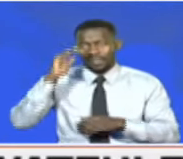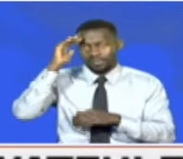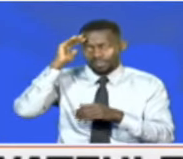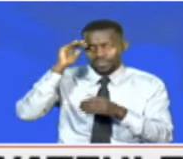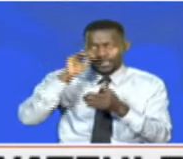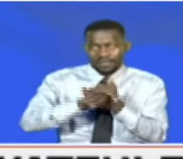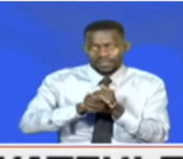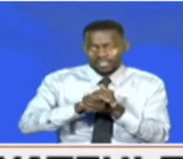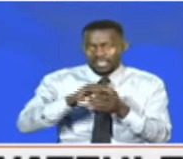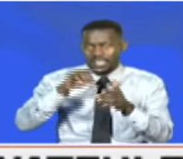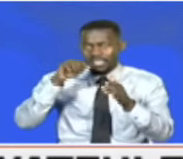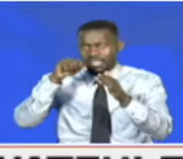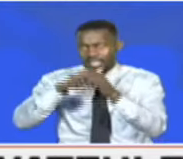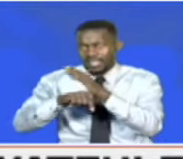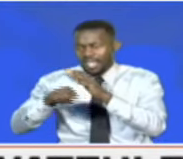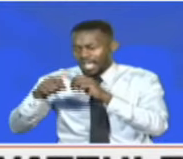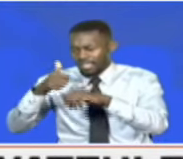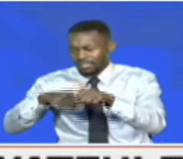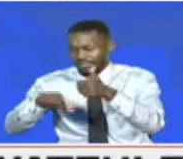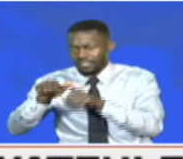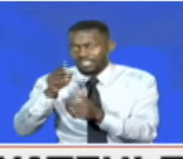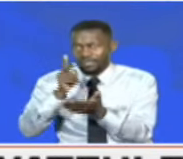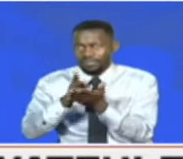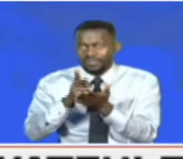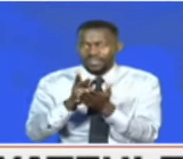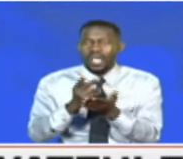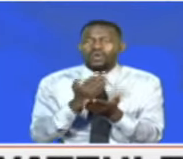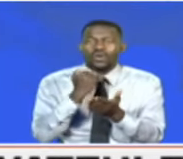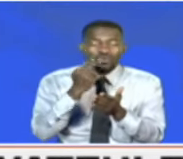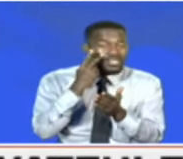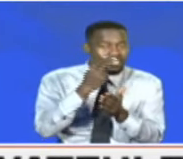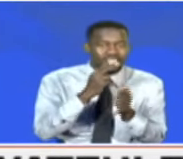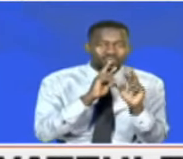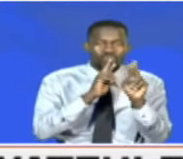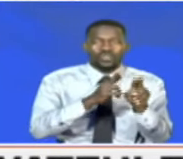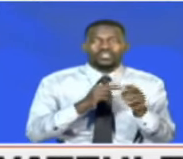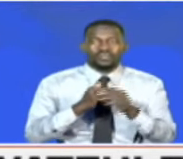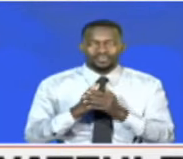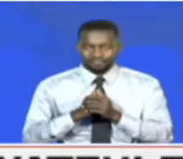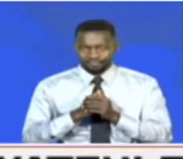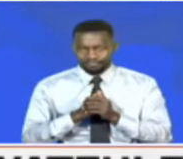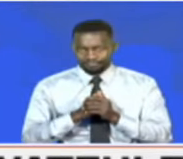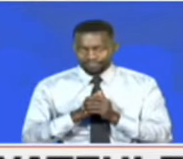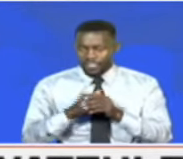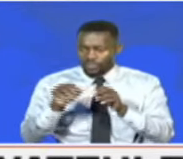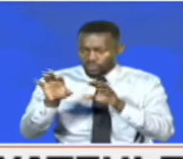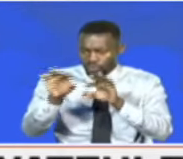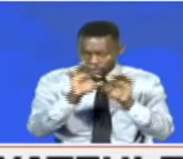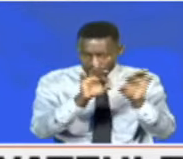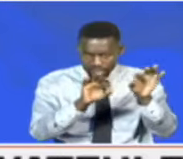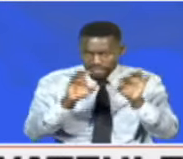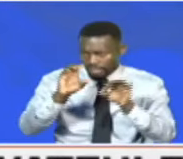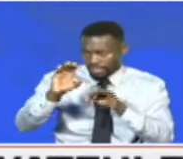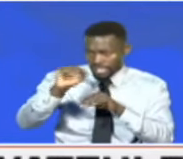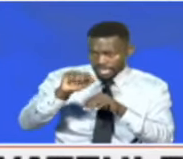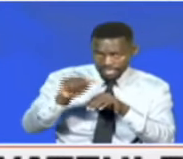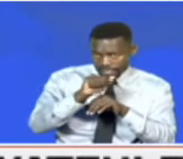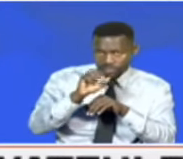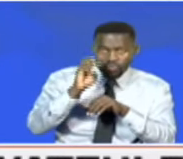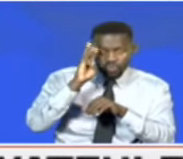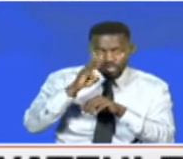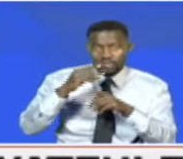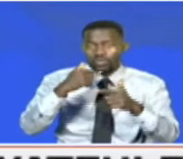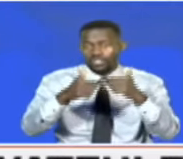active maintenance. I believe in proactive. Shughuli ya kuwapiga msasa mawaziri wateule itaendelea